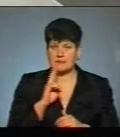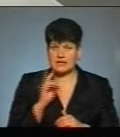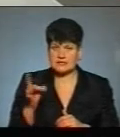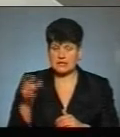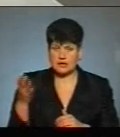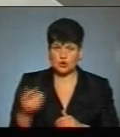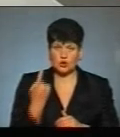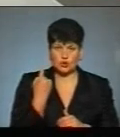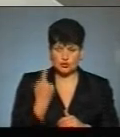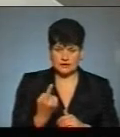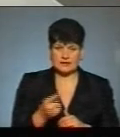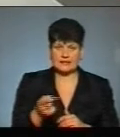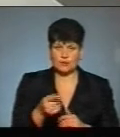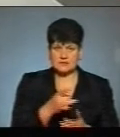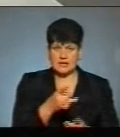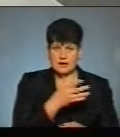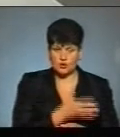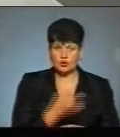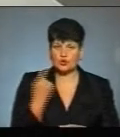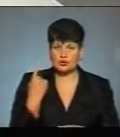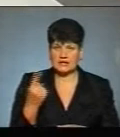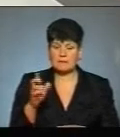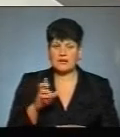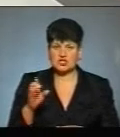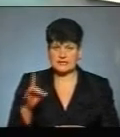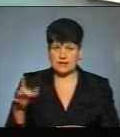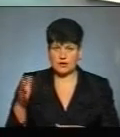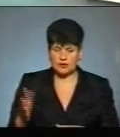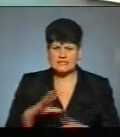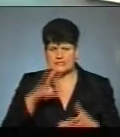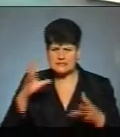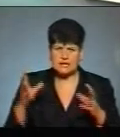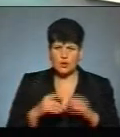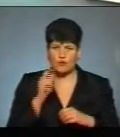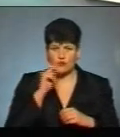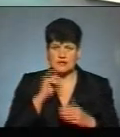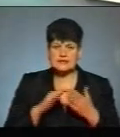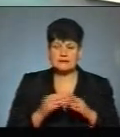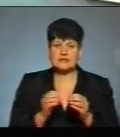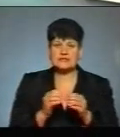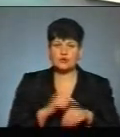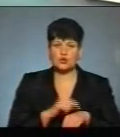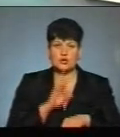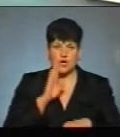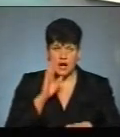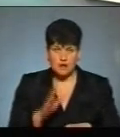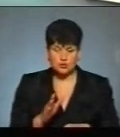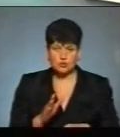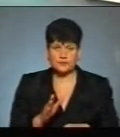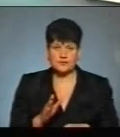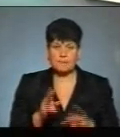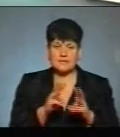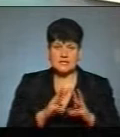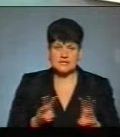району, 1 житель Тернопільського району, 1 житель Бережанського району. Загалом в Україні станом на 10 годину ранку, за даними